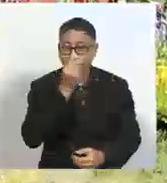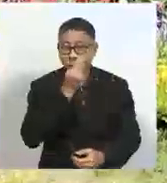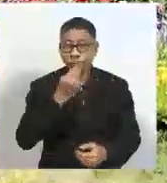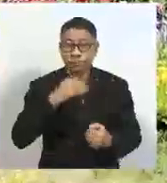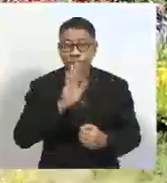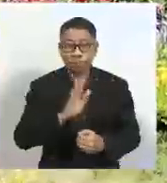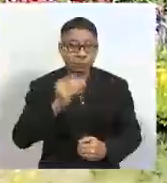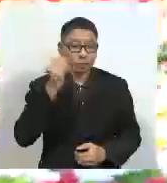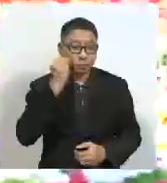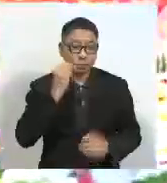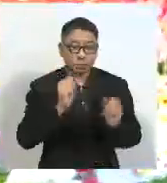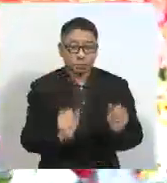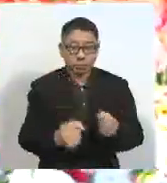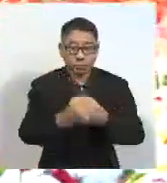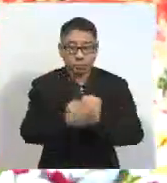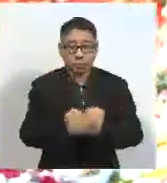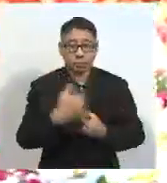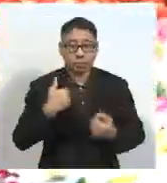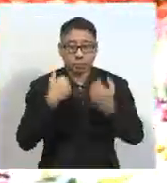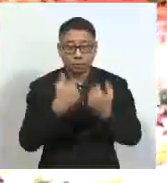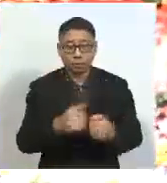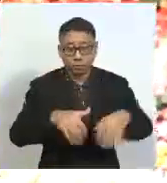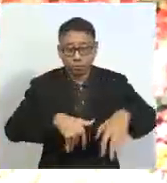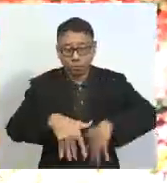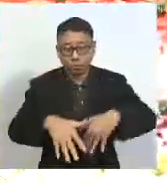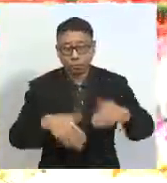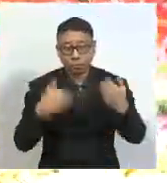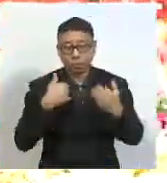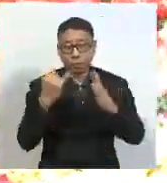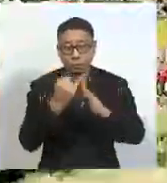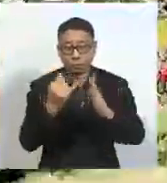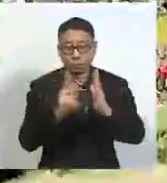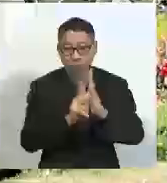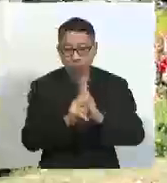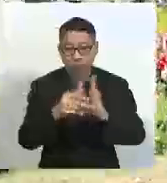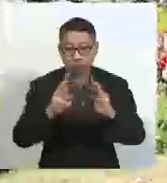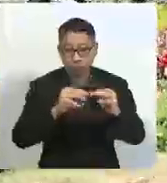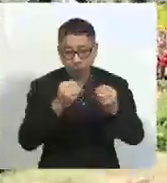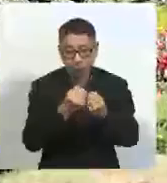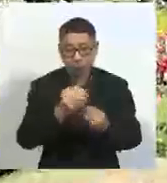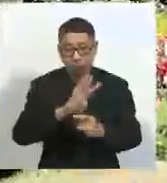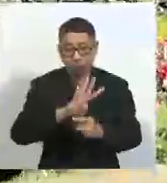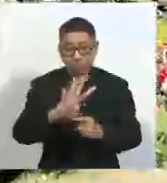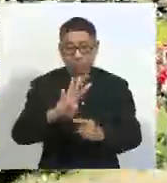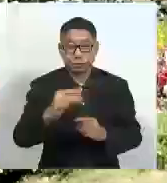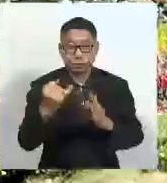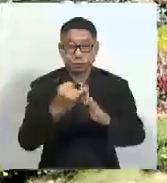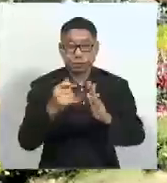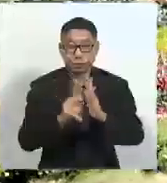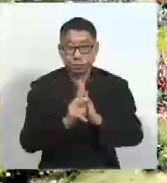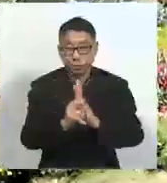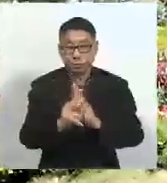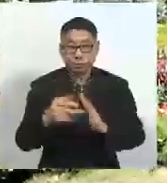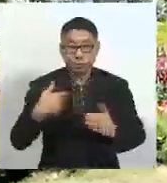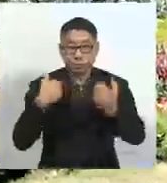หนึ่งของบ้านสวนพันฉัตรนะคะที่ชุมชนบ้านโคกน้ำเกลี้ยงหมู่4ตำบลไผ่อำเภอเมืองจังหวัดกาฬ